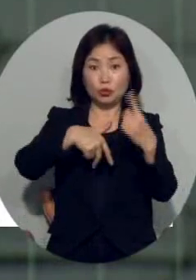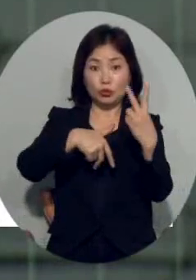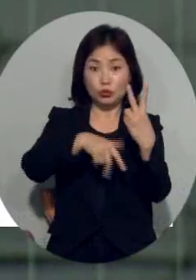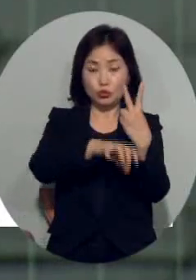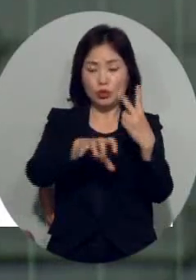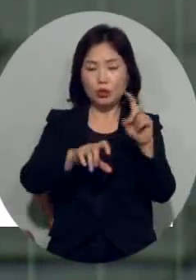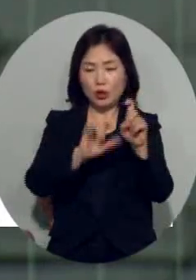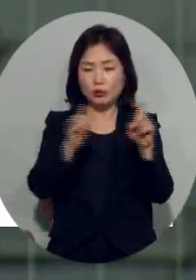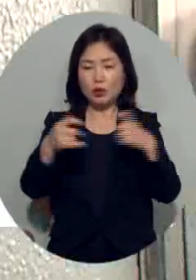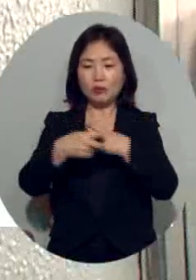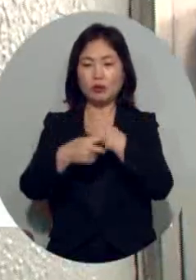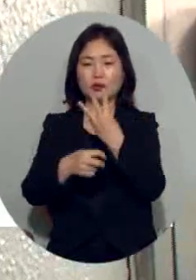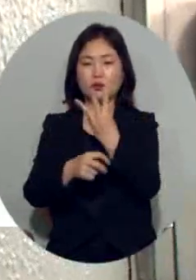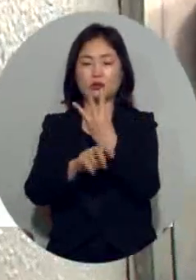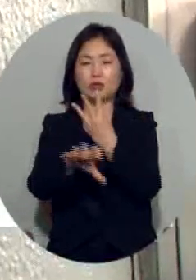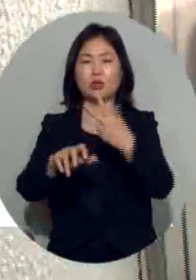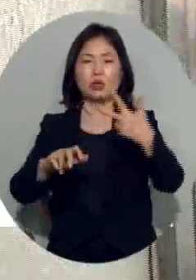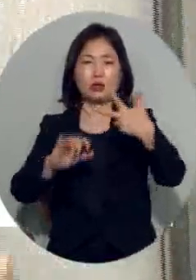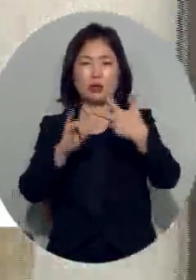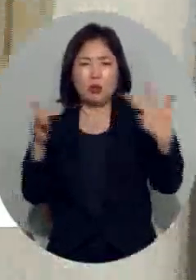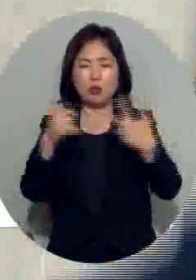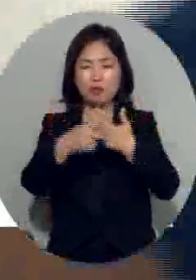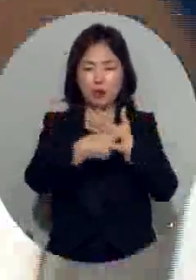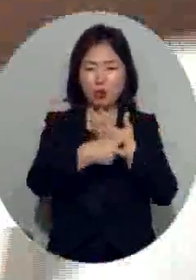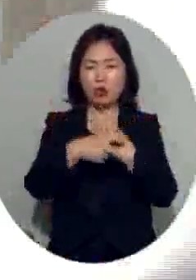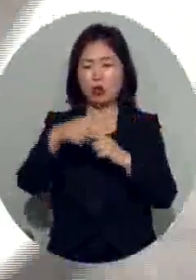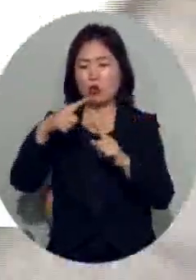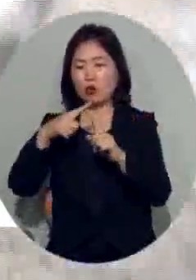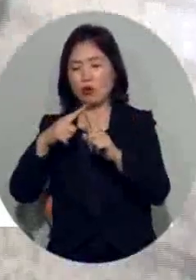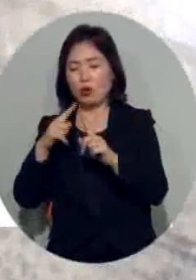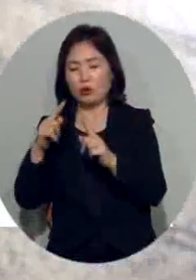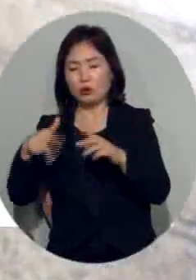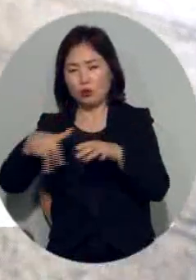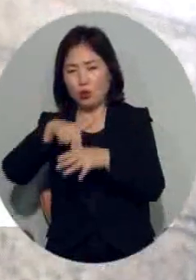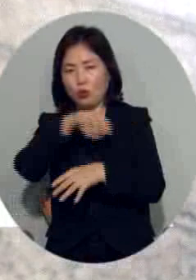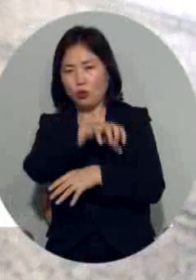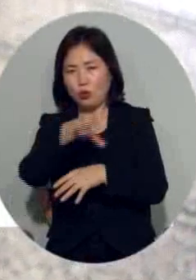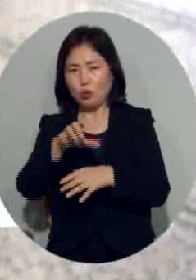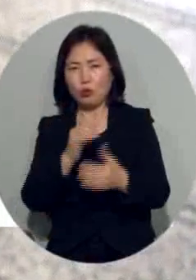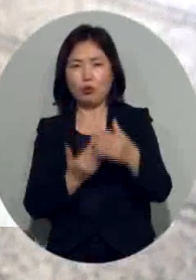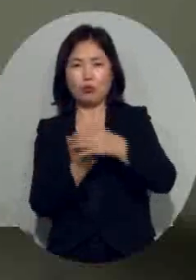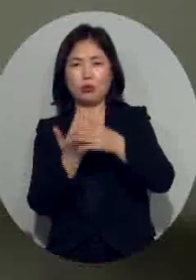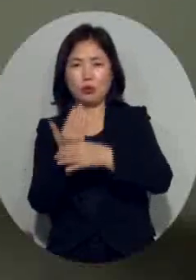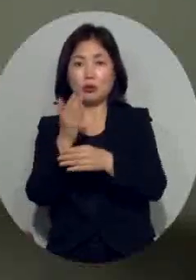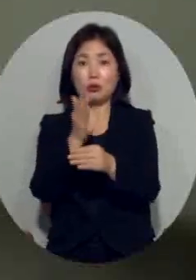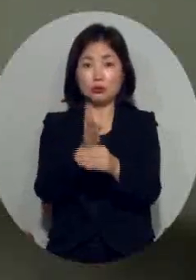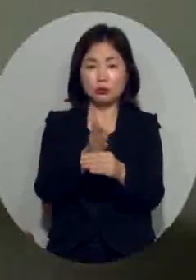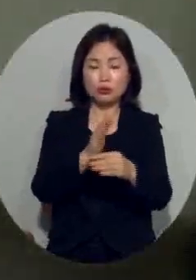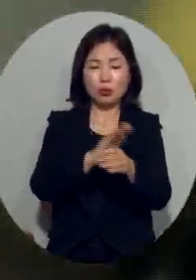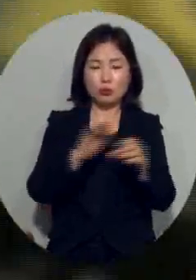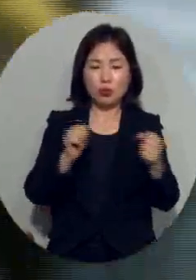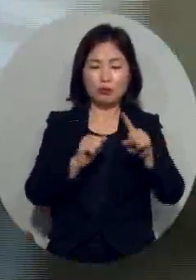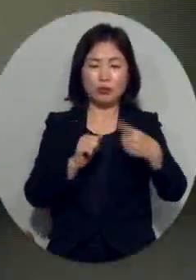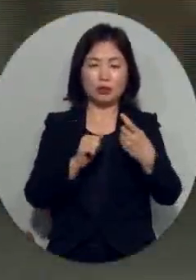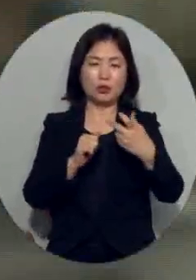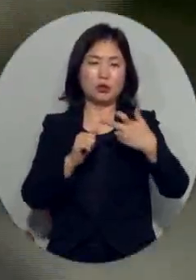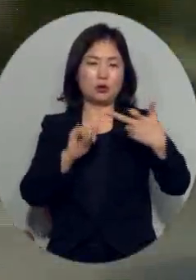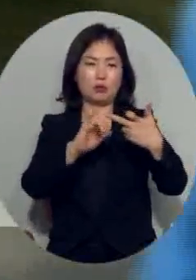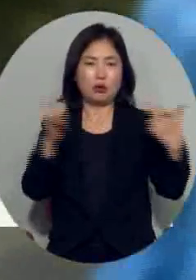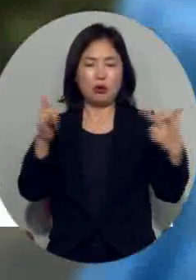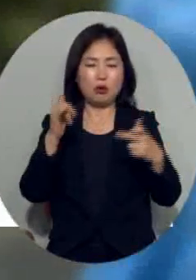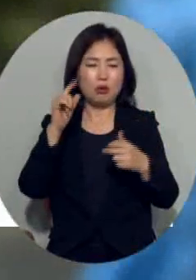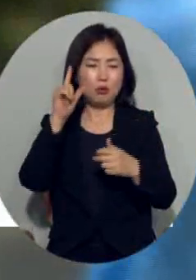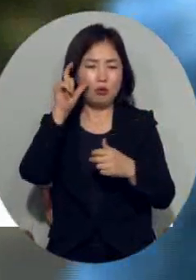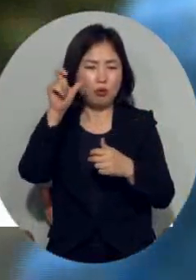2곳에서 10명, 병원 3곳에서 7명 등 병원과 종교시설 감염이 이어졌습니다. 경북은 117명으로